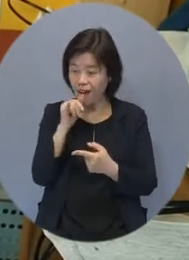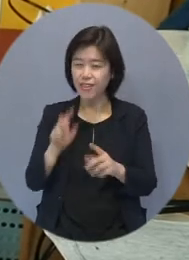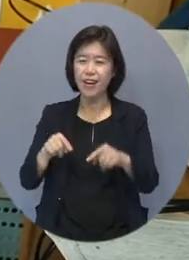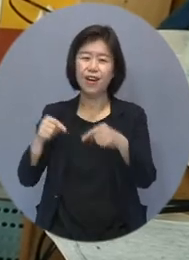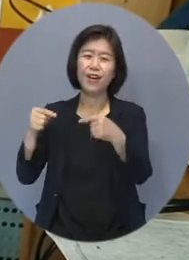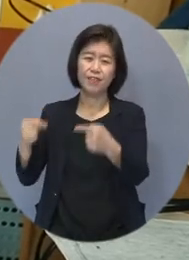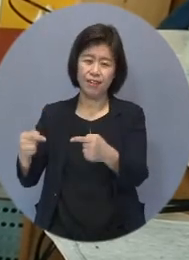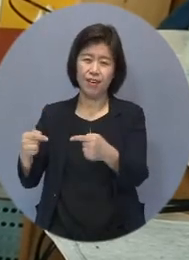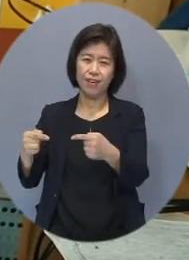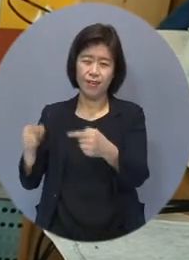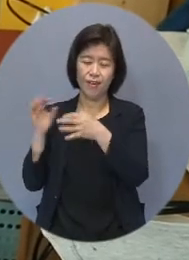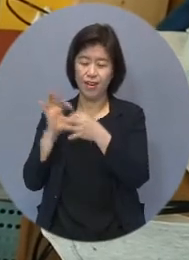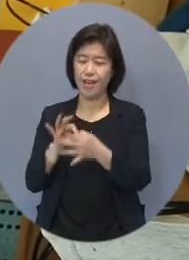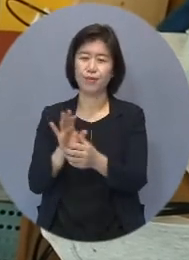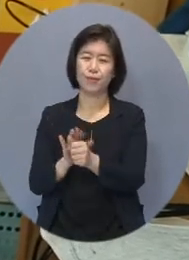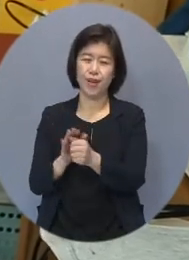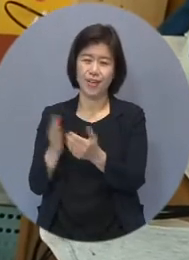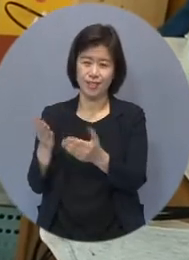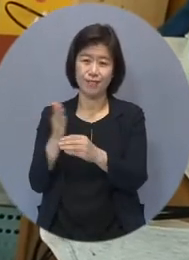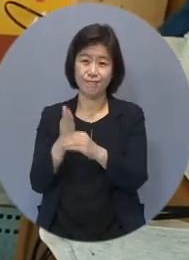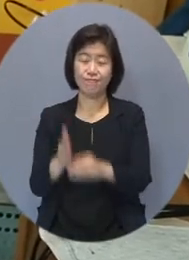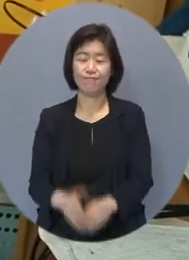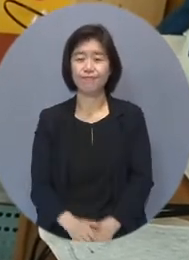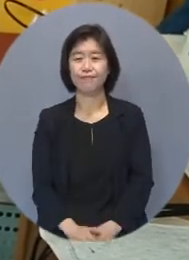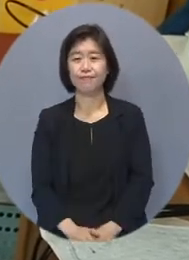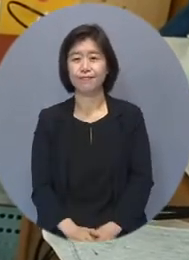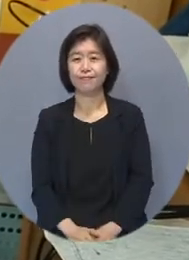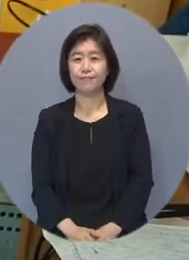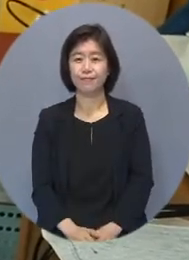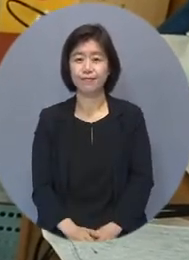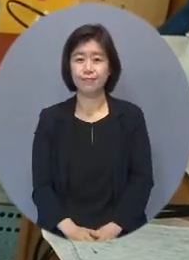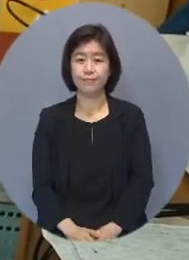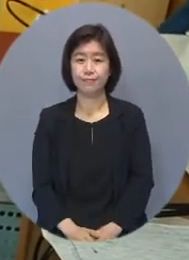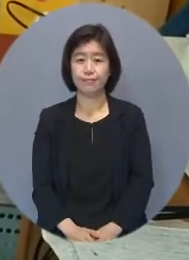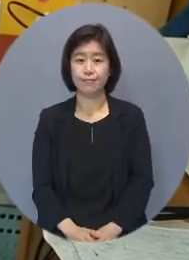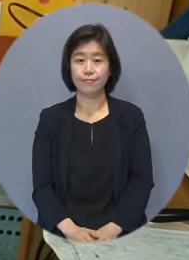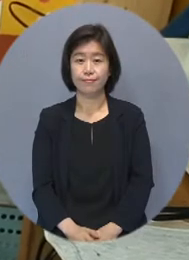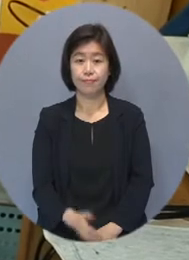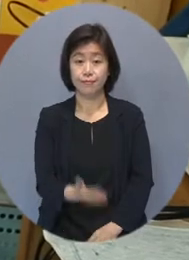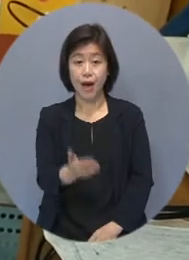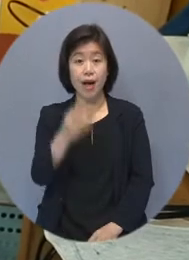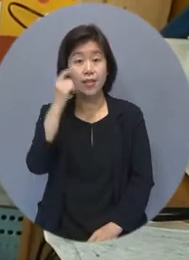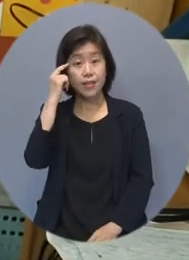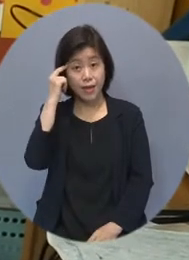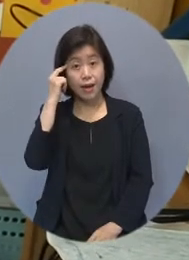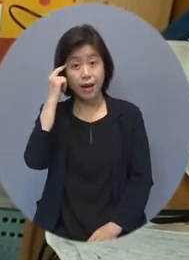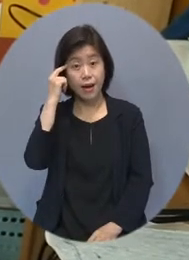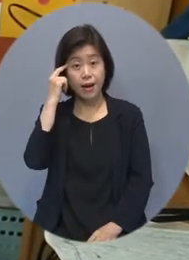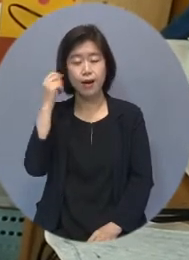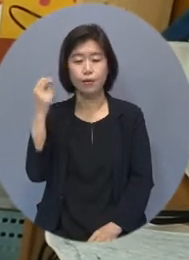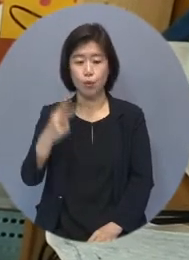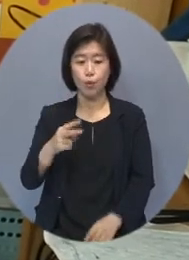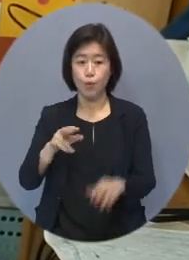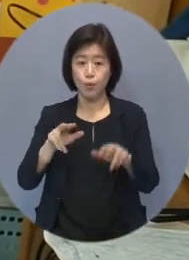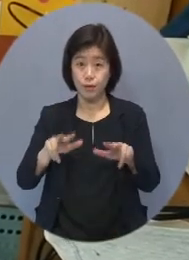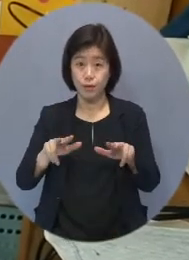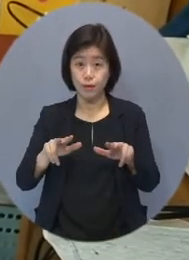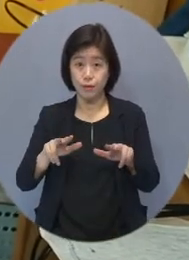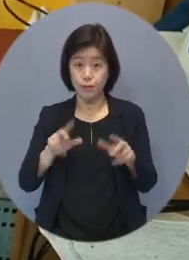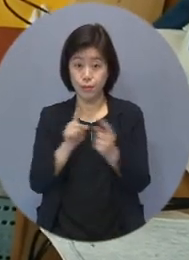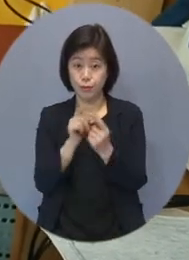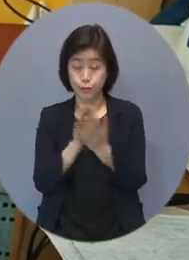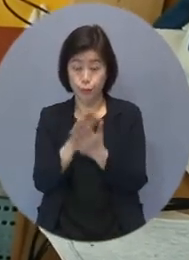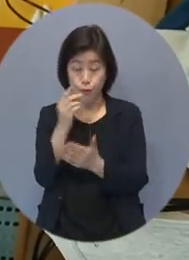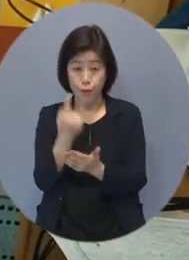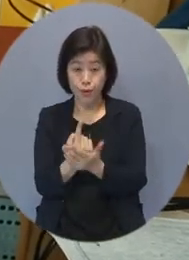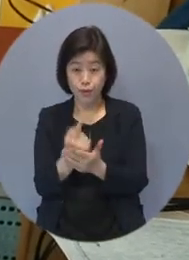재밌어서 더 참여하고 싶어서 참여하게 됐어요. 이제 그 생각했던 거랑 실제 하는 거랑은 좀 다르잖아요.